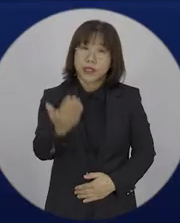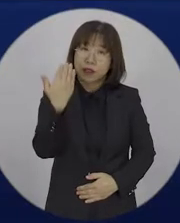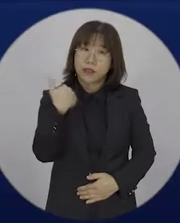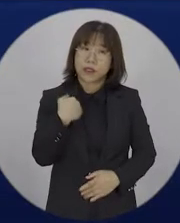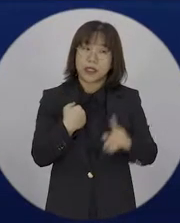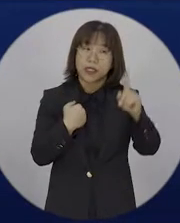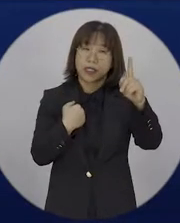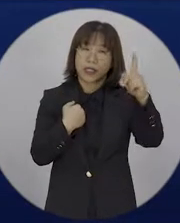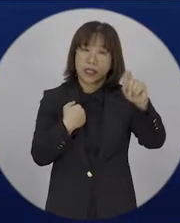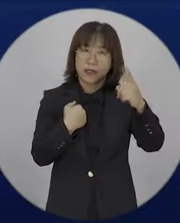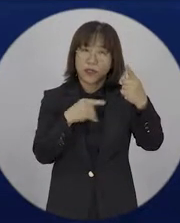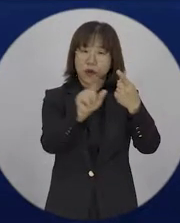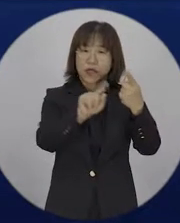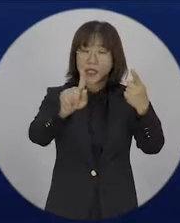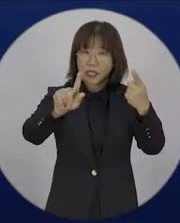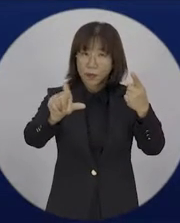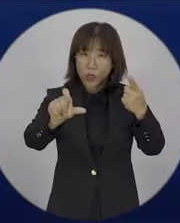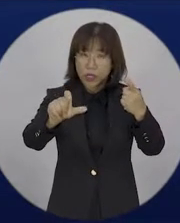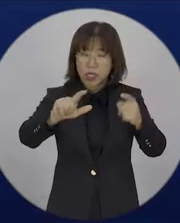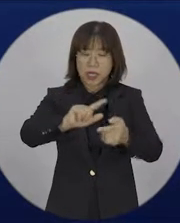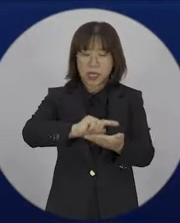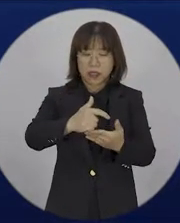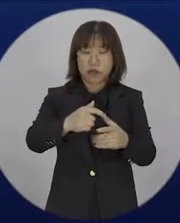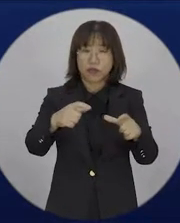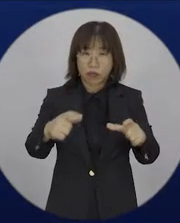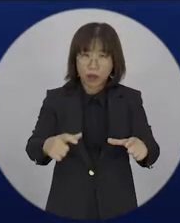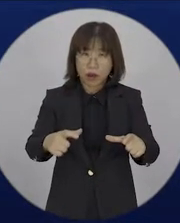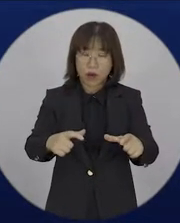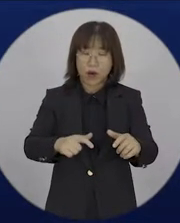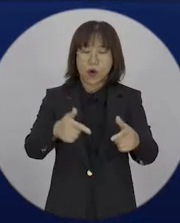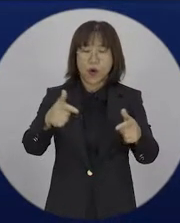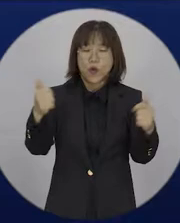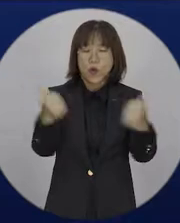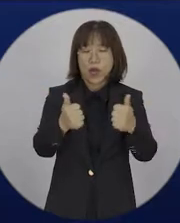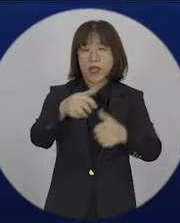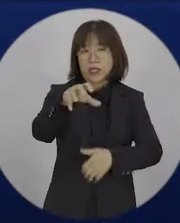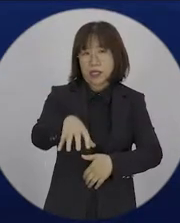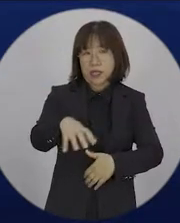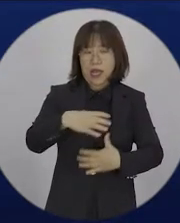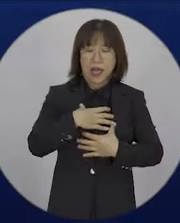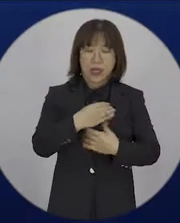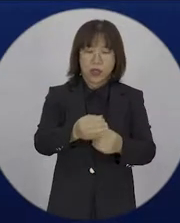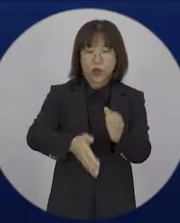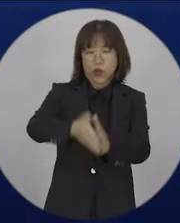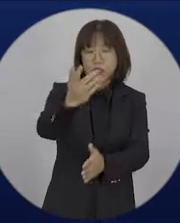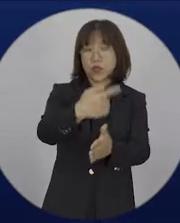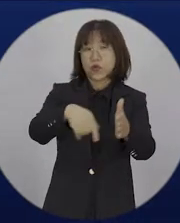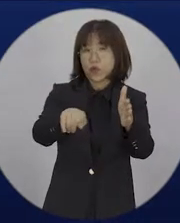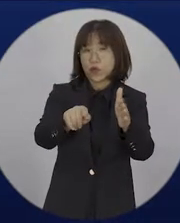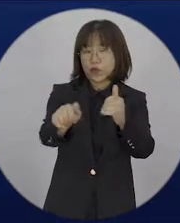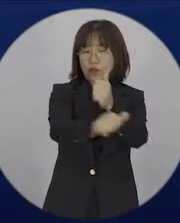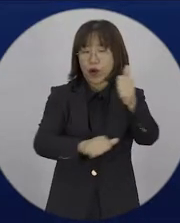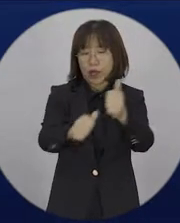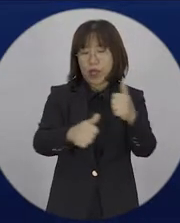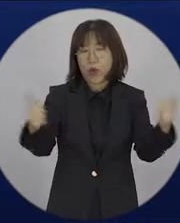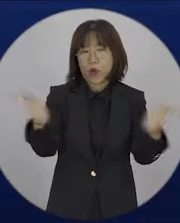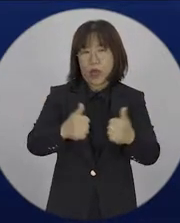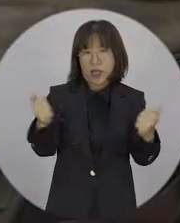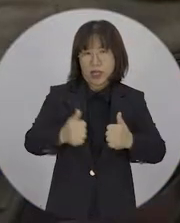지난 15일 강서 구청 대회의실에서 제 1차 강서구 안전도시 위원회 정기회의 가 개최됐습니다